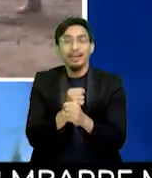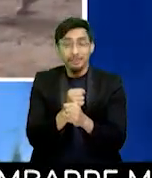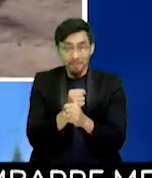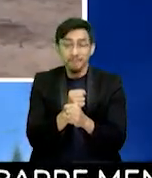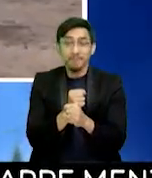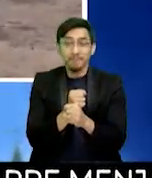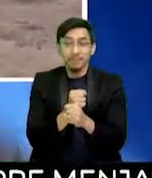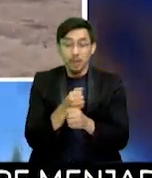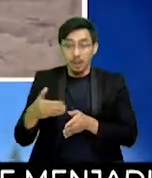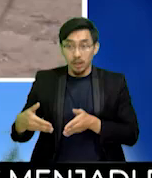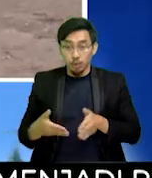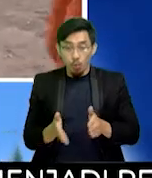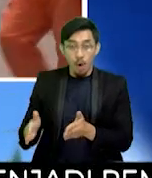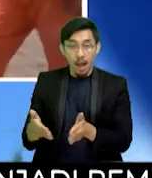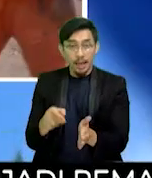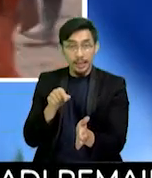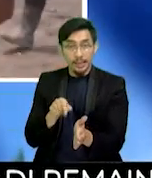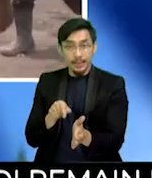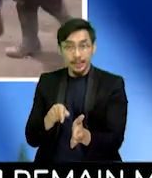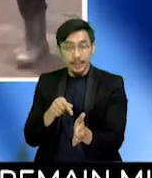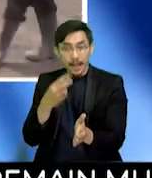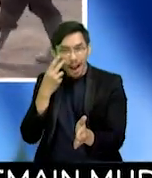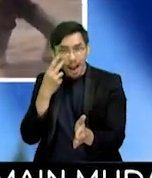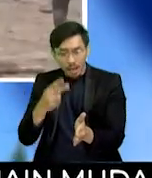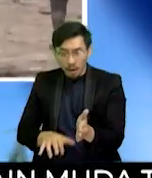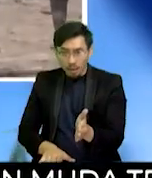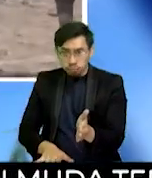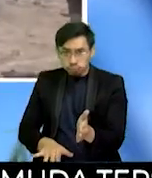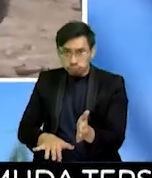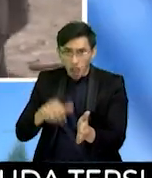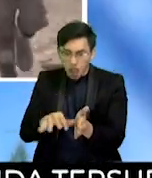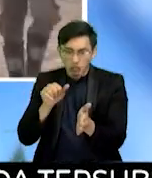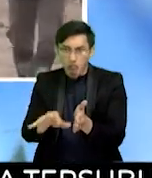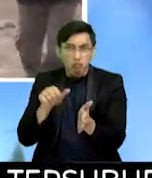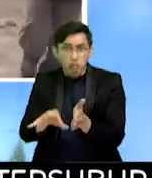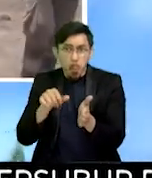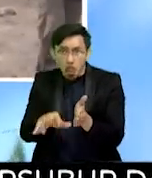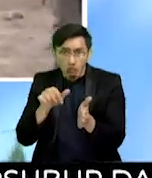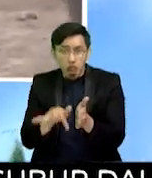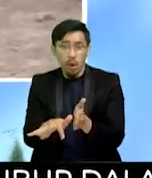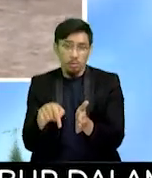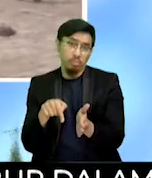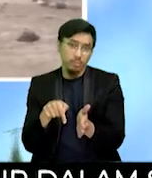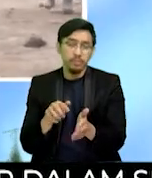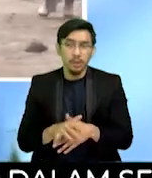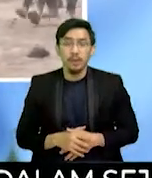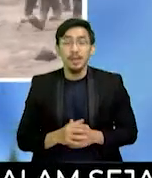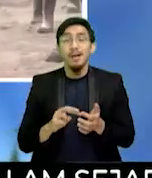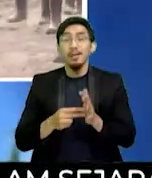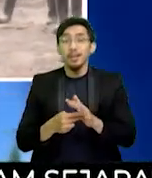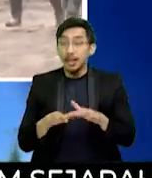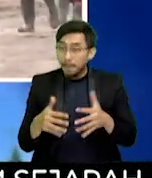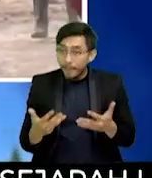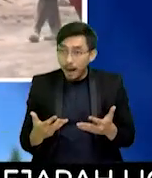Renteng. Ini alirannya atau debit airnya mulai meningkat cukup deras sehingga bisa dipastikan memang bahwa di balik gunung sedang terjadi hujan yang